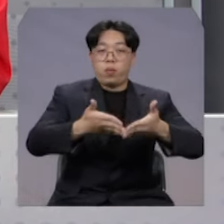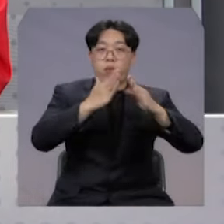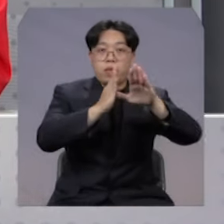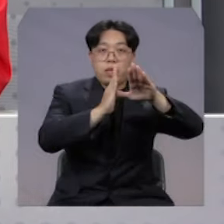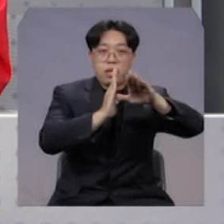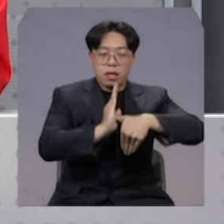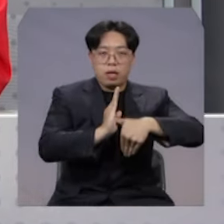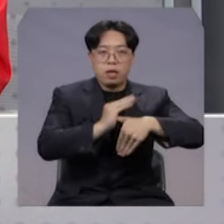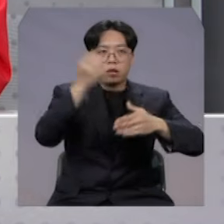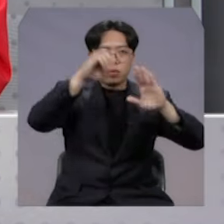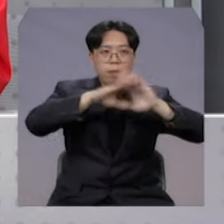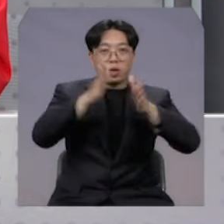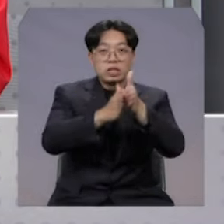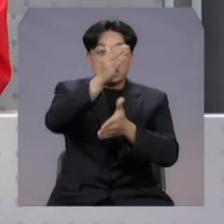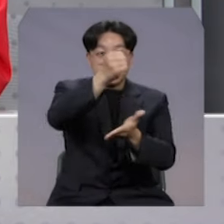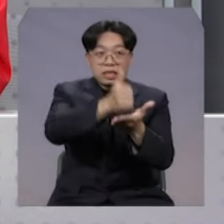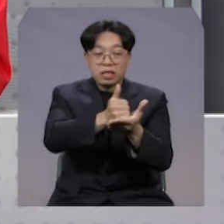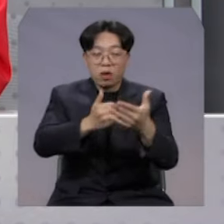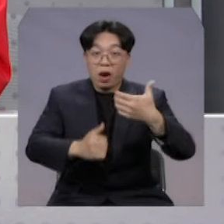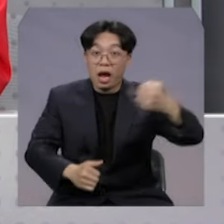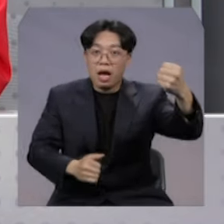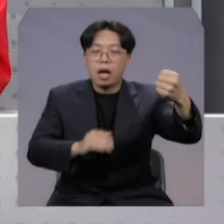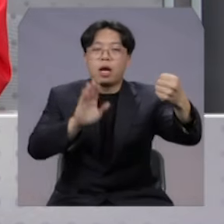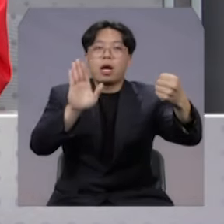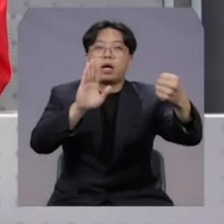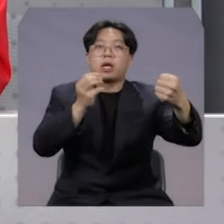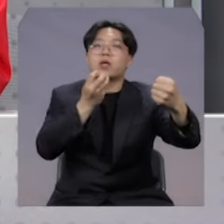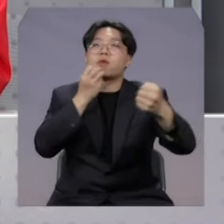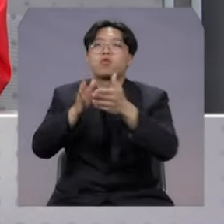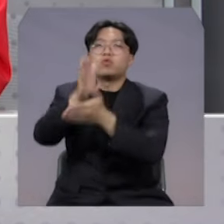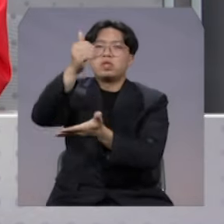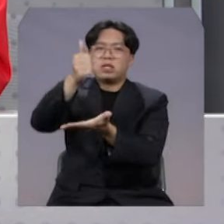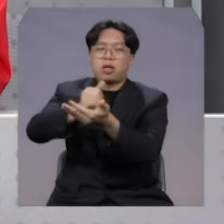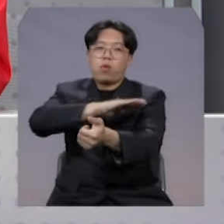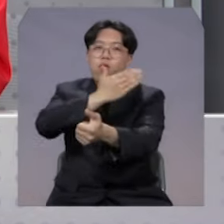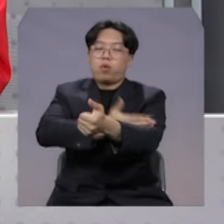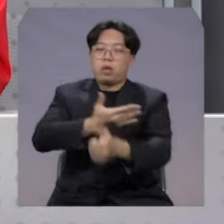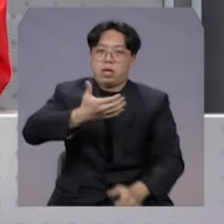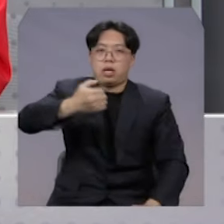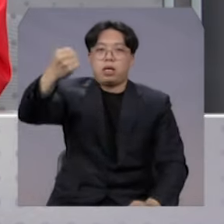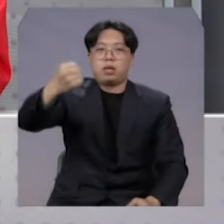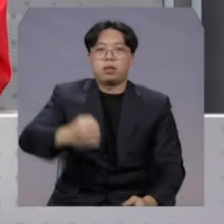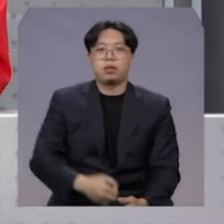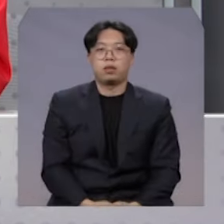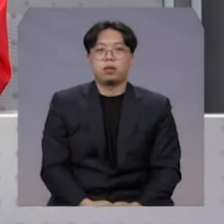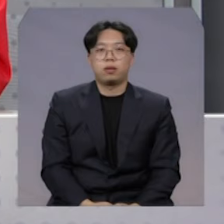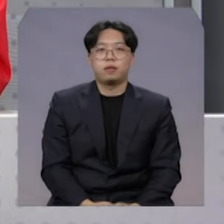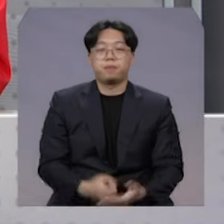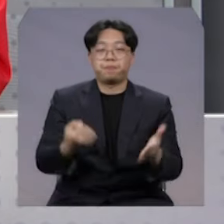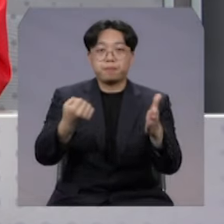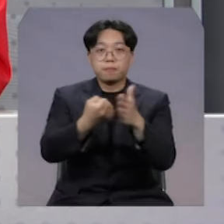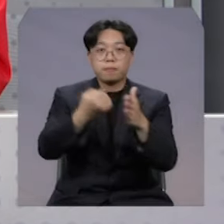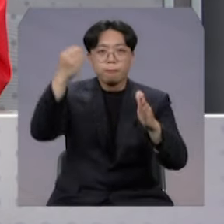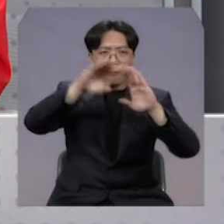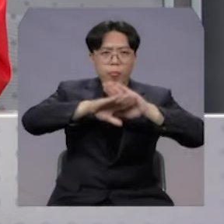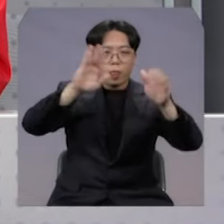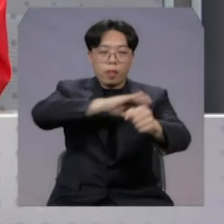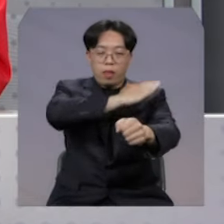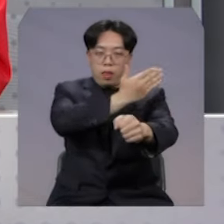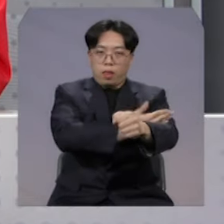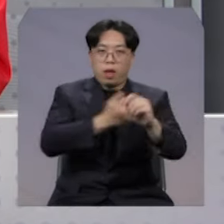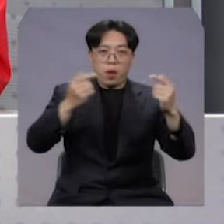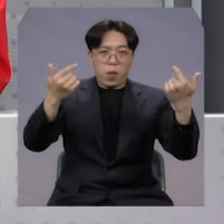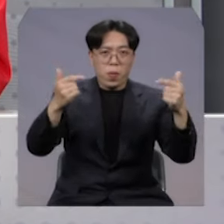오세훈 서울시장이 인허가권을 갖게 됩니다. 그래서 결국 광명의 자치권이 축소되고 쓰레기 소각장